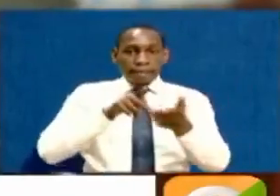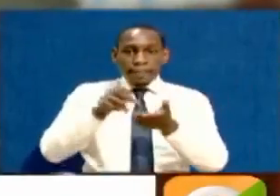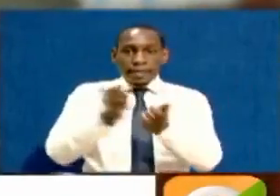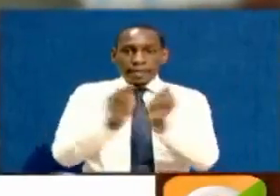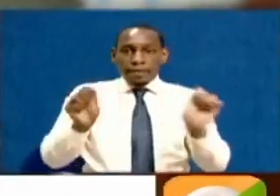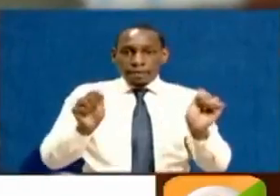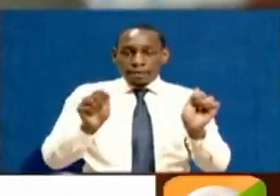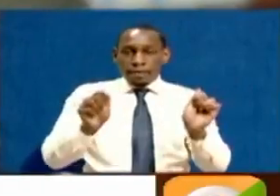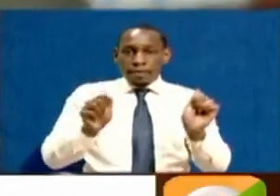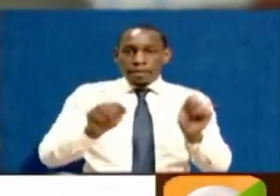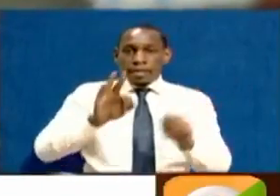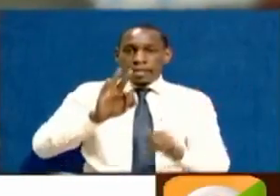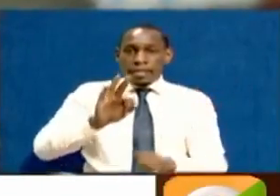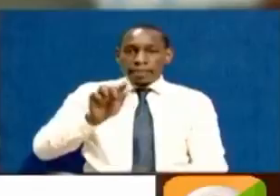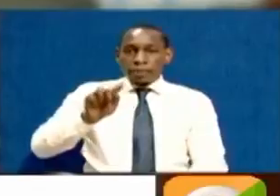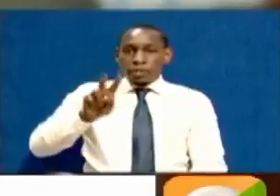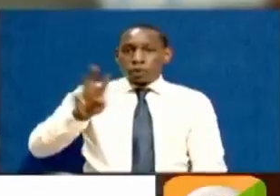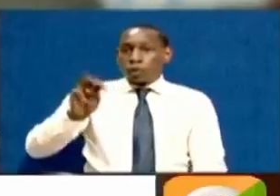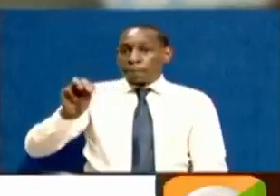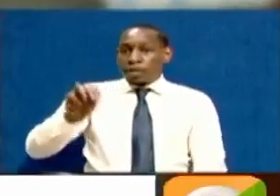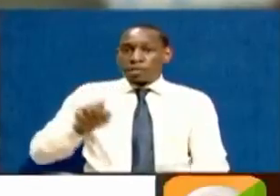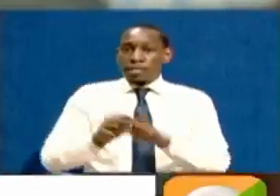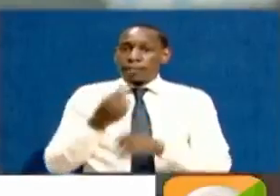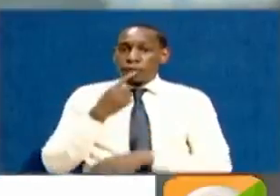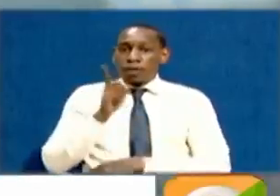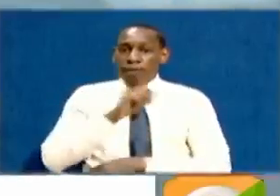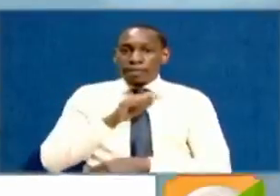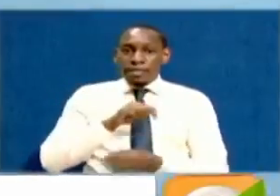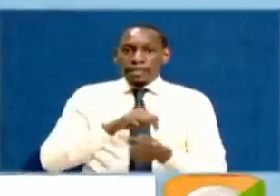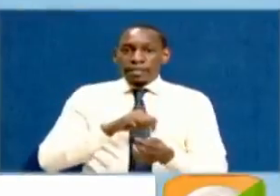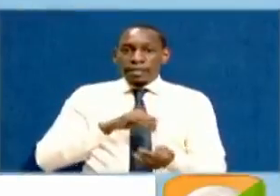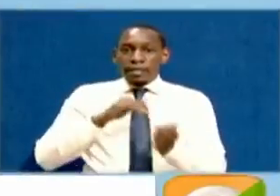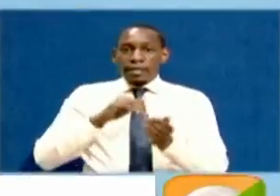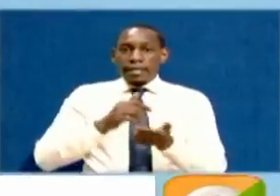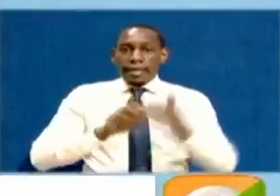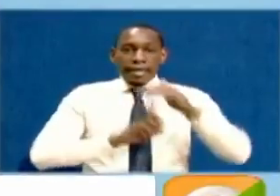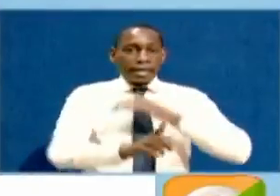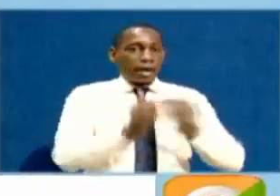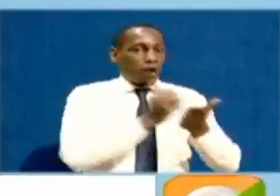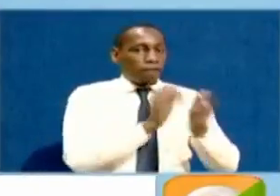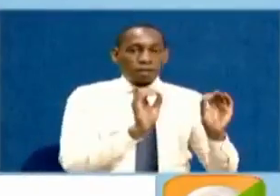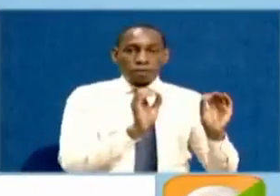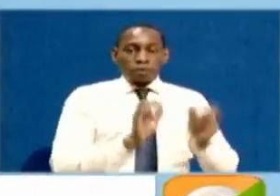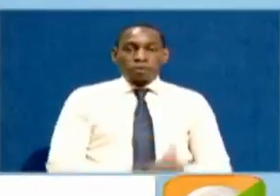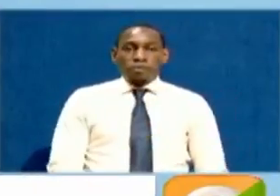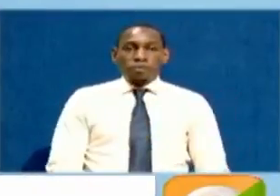kwa dhamana ya shilingi milioni 3.2 na kuagizwa kutofika katika ofisi zao.